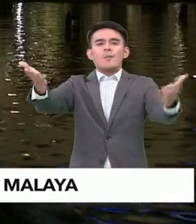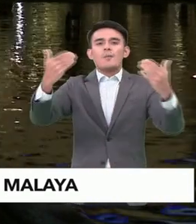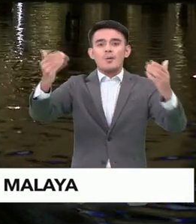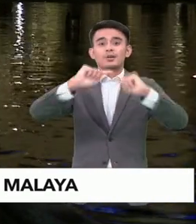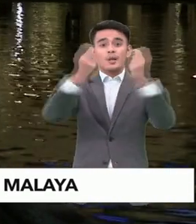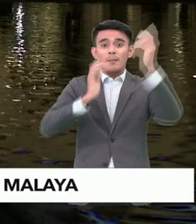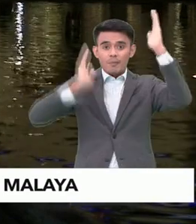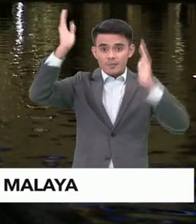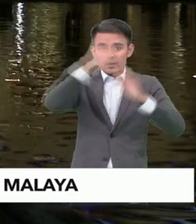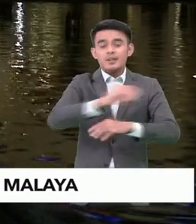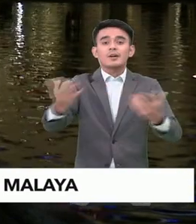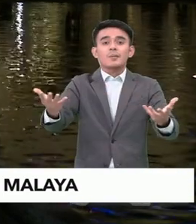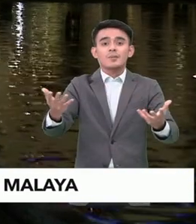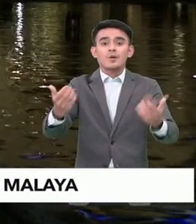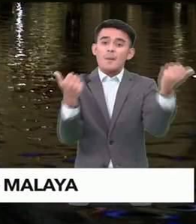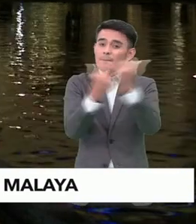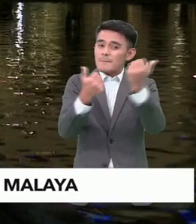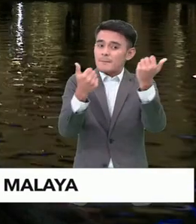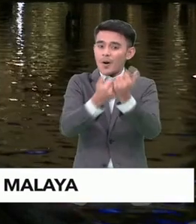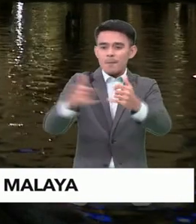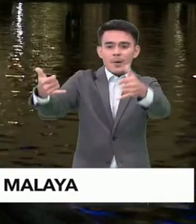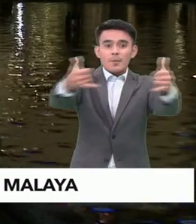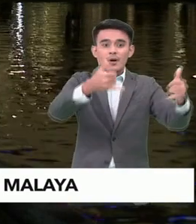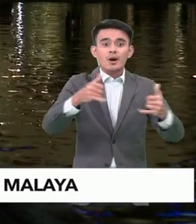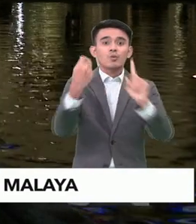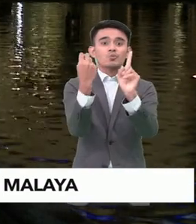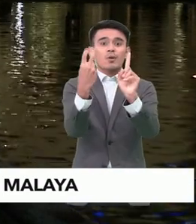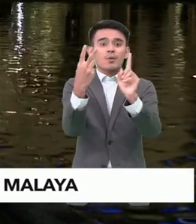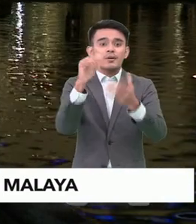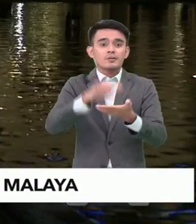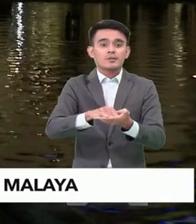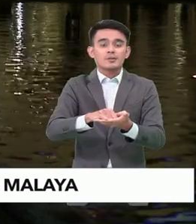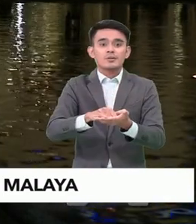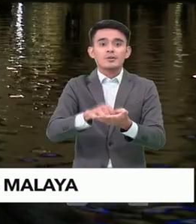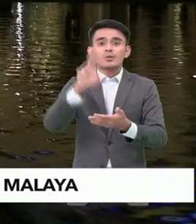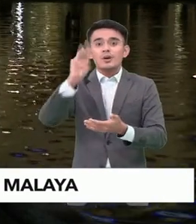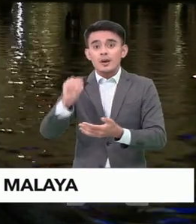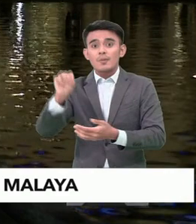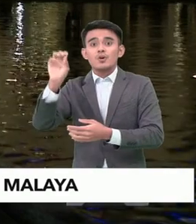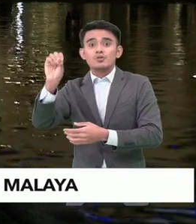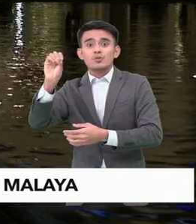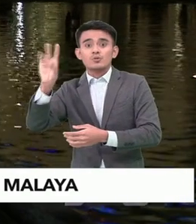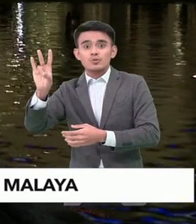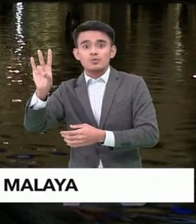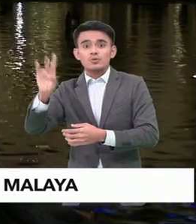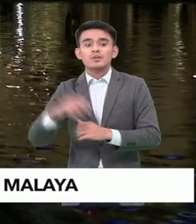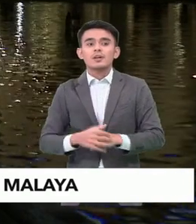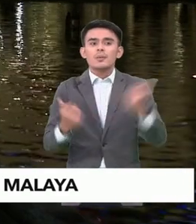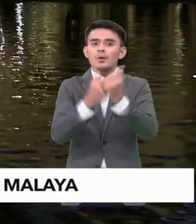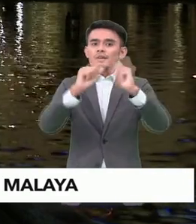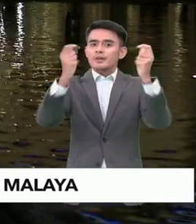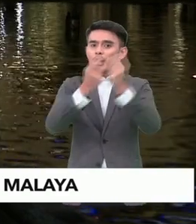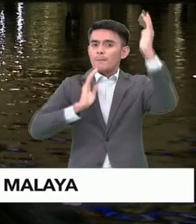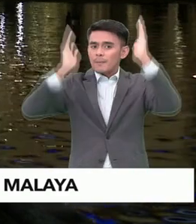melaya begitu juga sudah tentu penyokong atau pemain ke-12 Nayla yaitu um07 melaya juga dengan